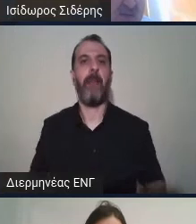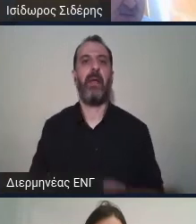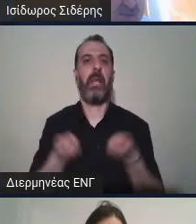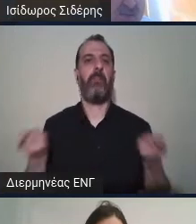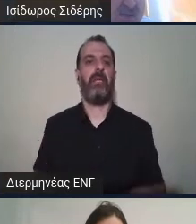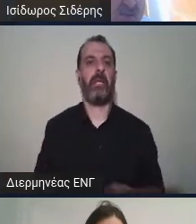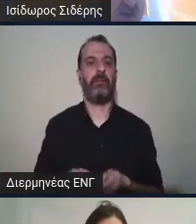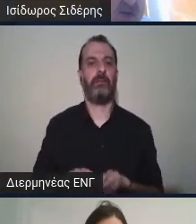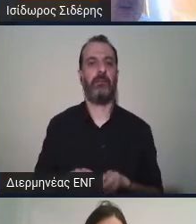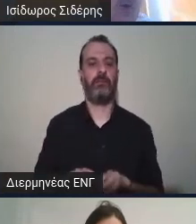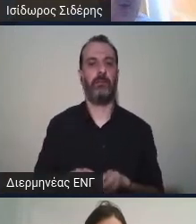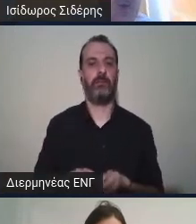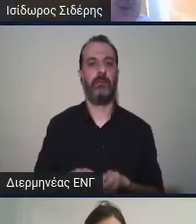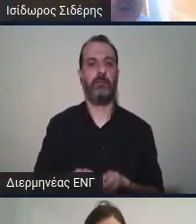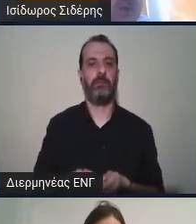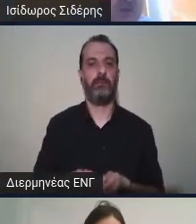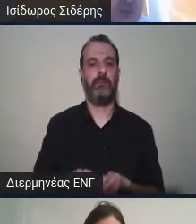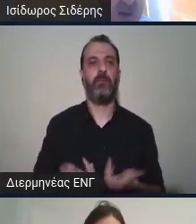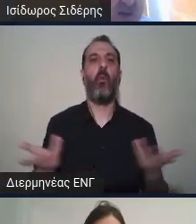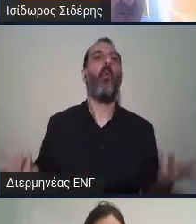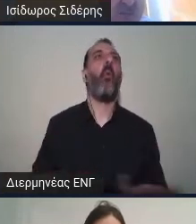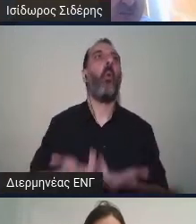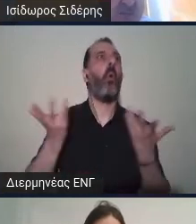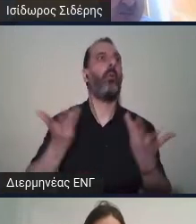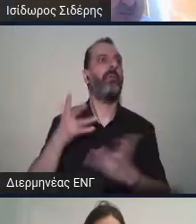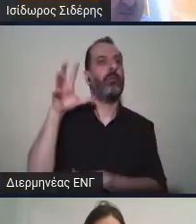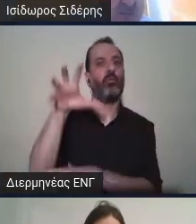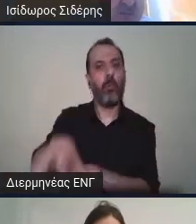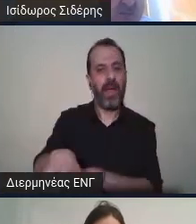γνώστης σε οποιοδήποτε τομέα